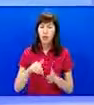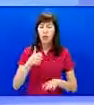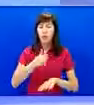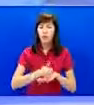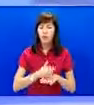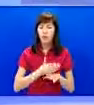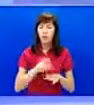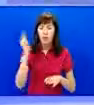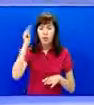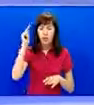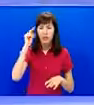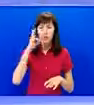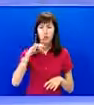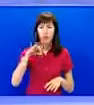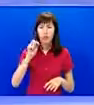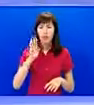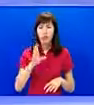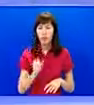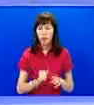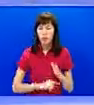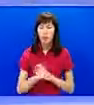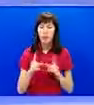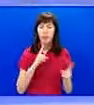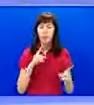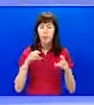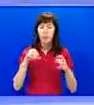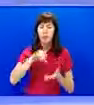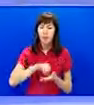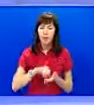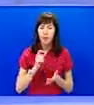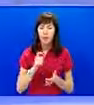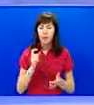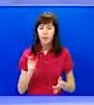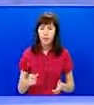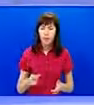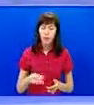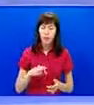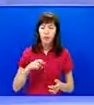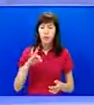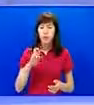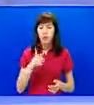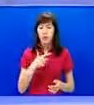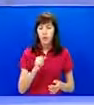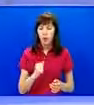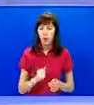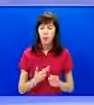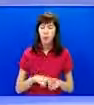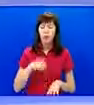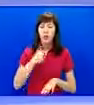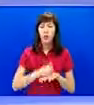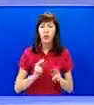городского отдела образования Жанат Тажиева в ходе заседания с участием градоначальника Хабидулы Абдрахимова. По словам